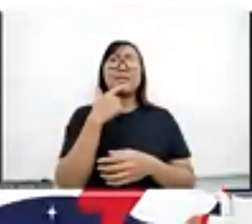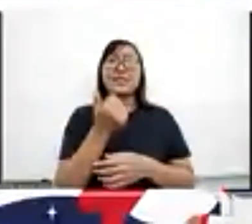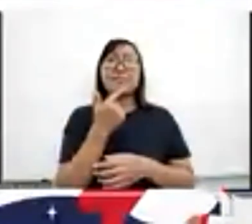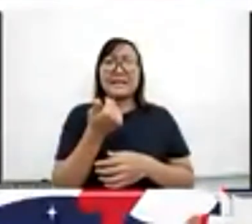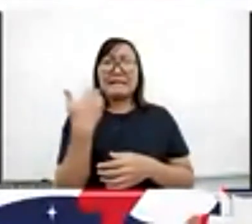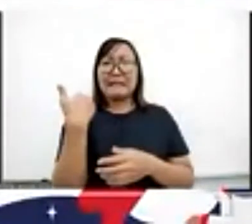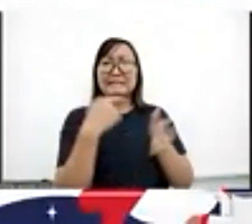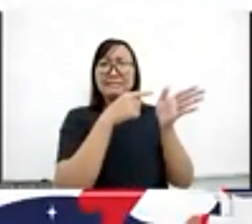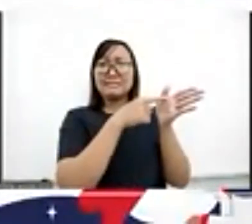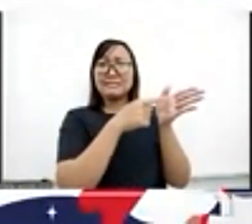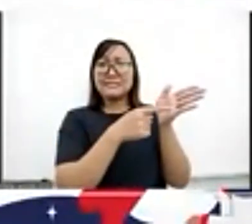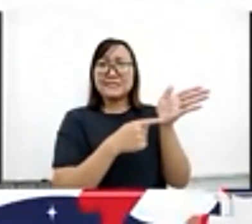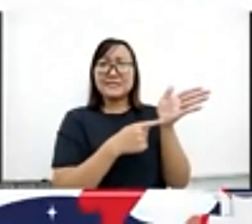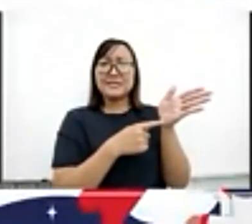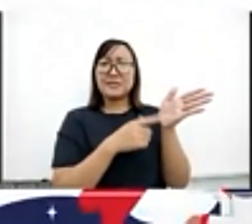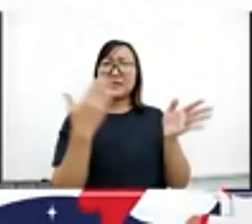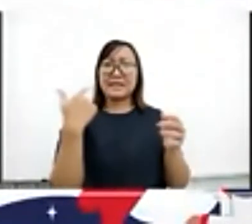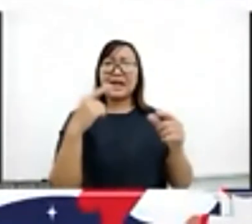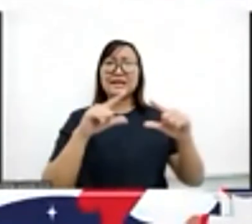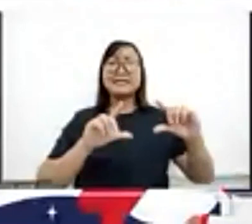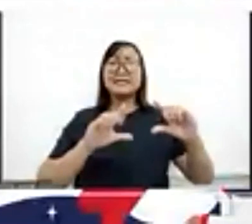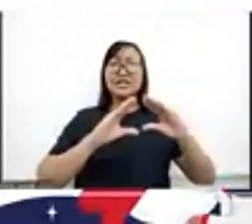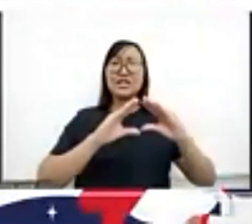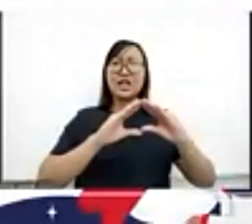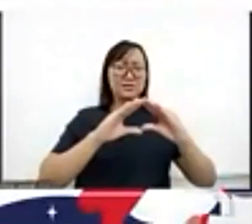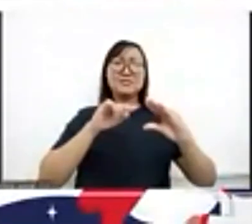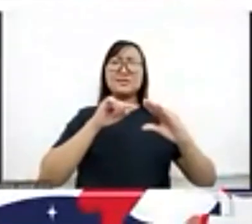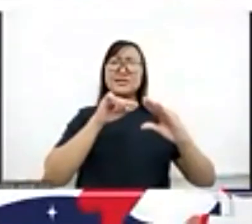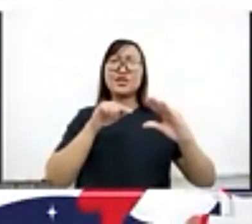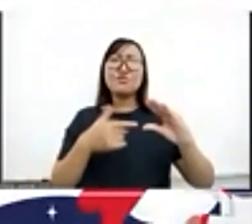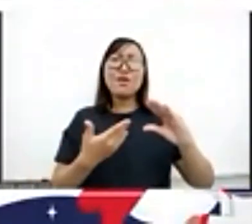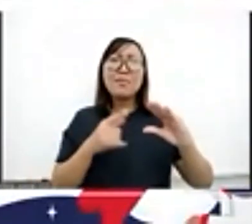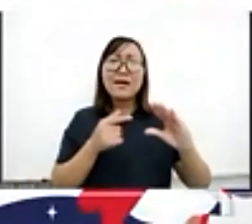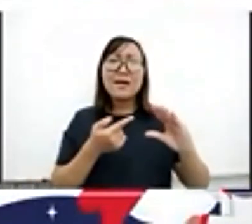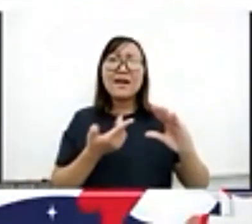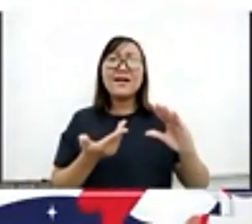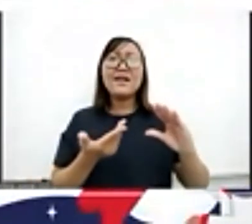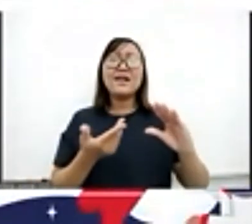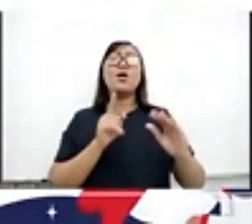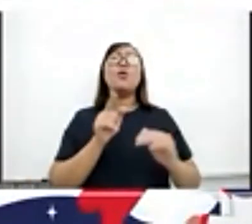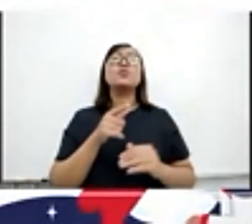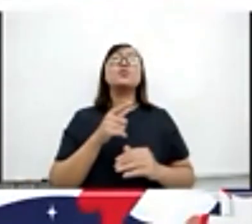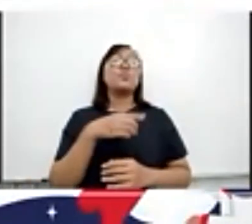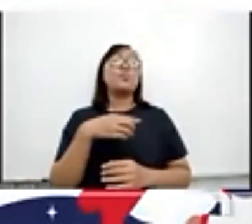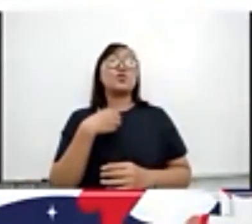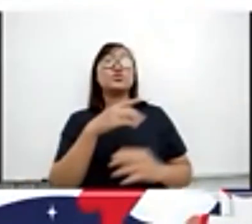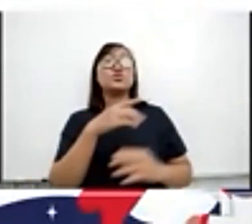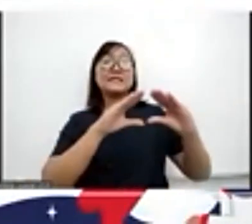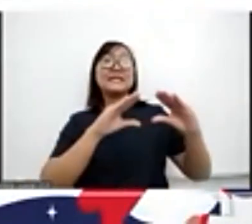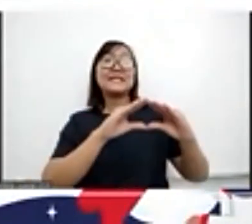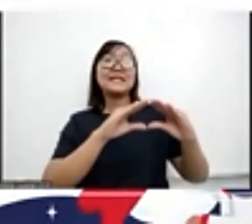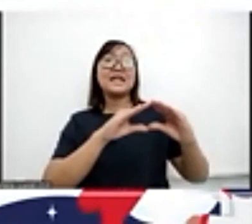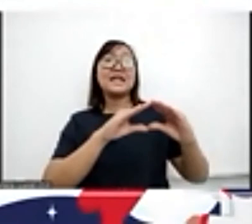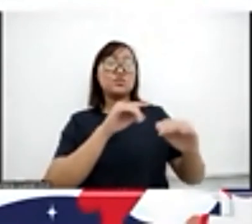tadi yang segitiga itu tadi akhirnya apa sedikit tiga itu itu ada segitiga tentang hirarki piramida